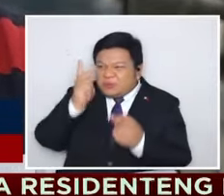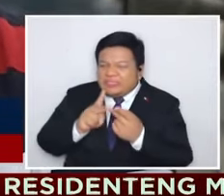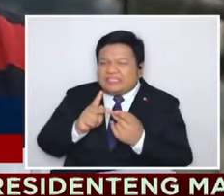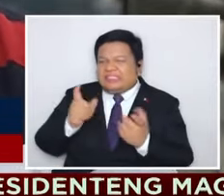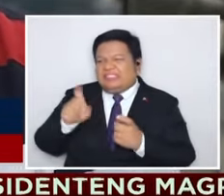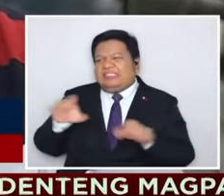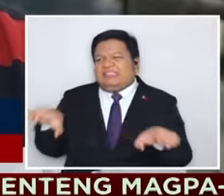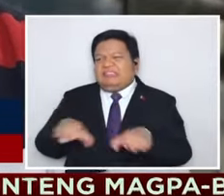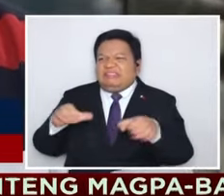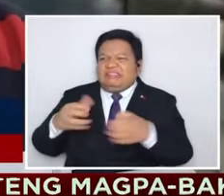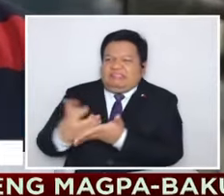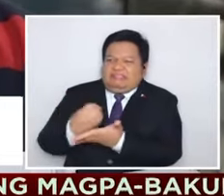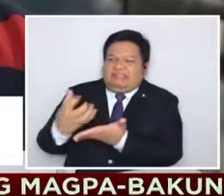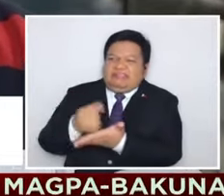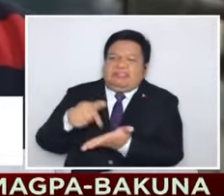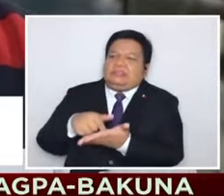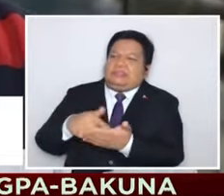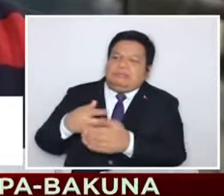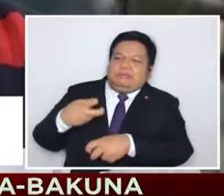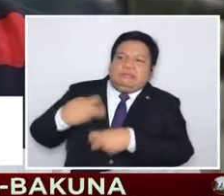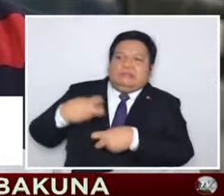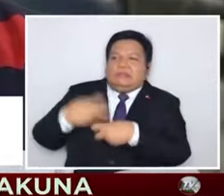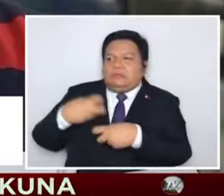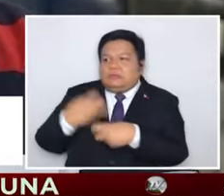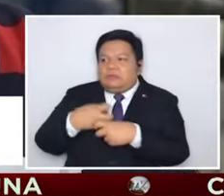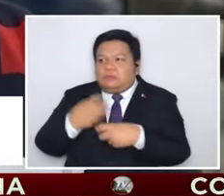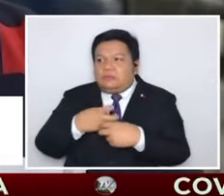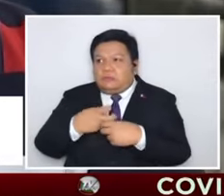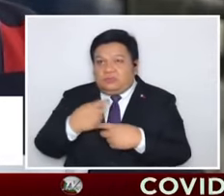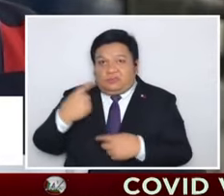po. Wala na po kami maisip na paraan na